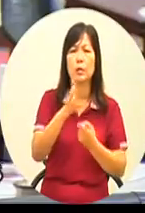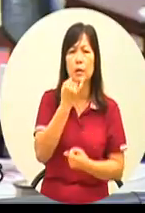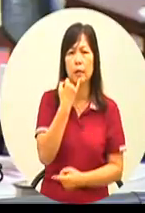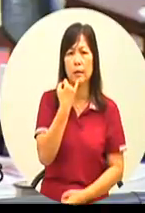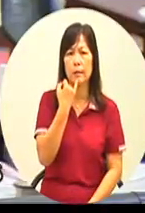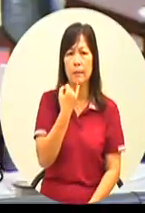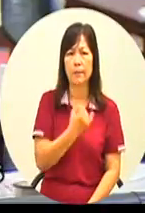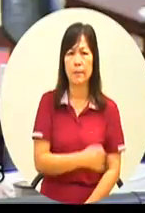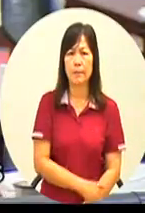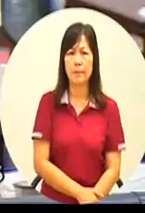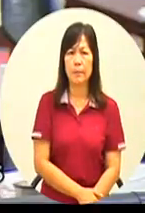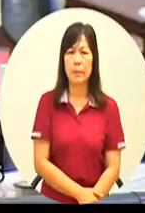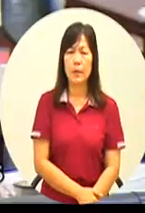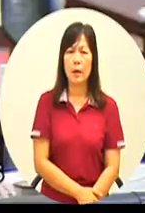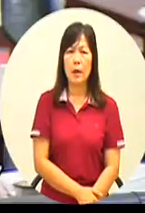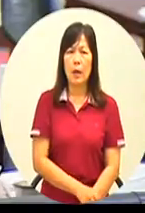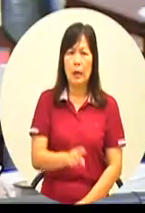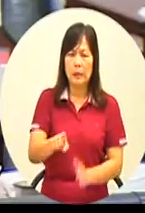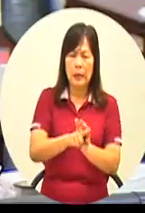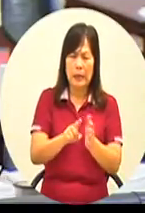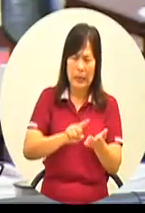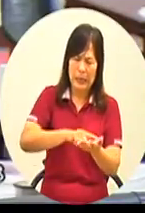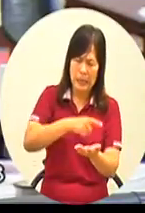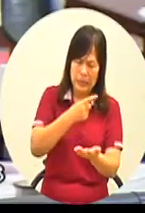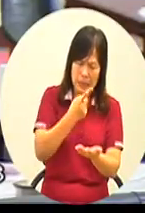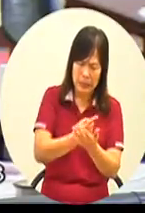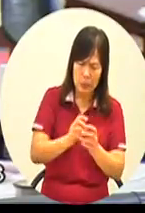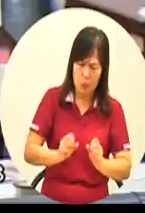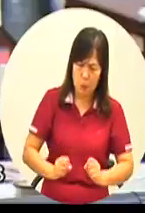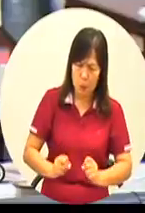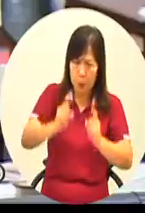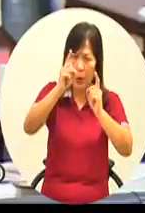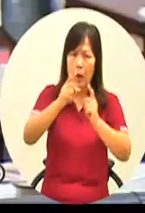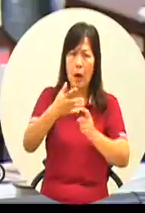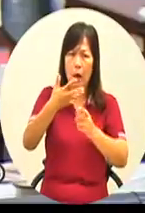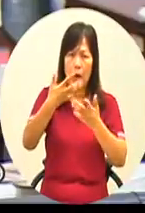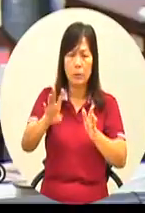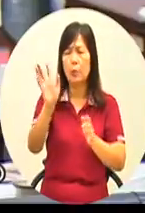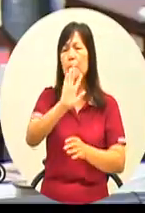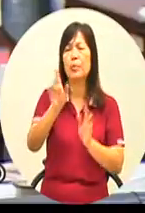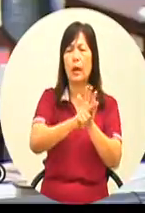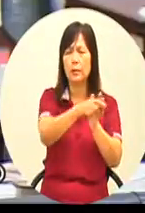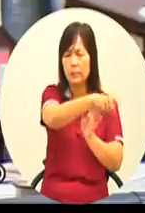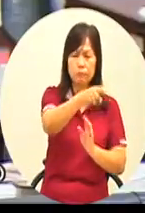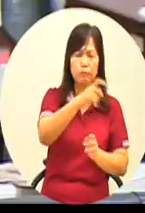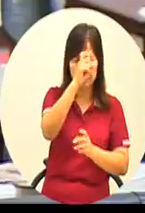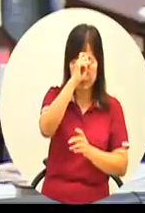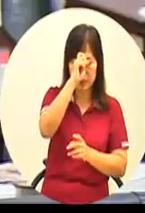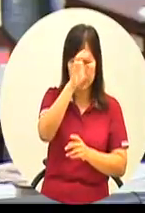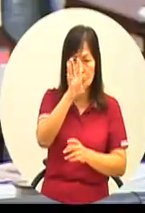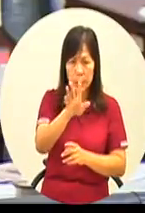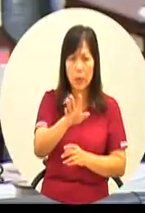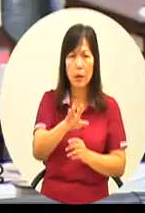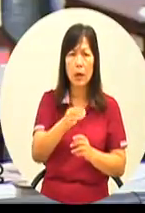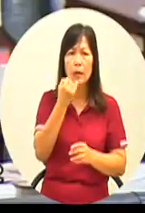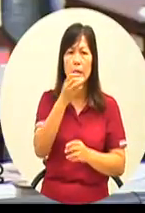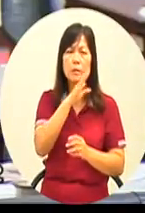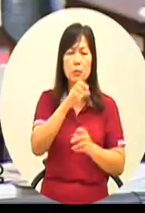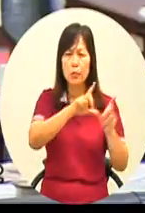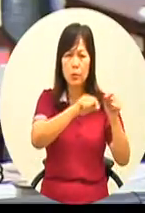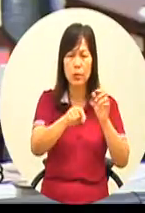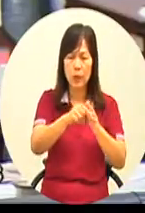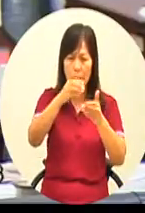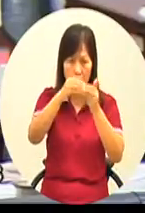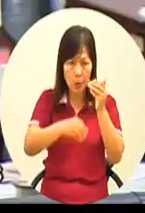然一次不要涨太高，我觉得这是民众一致的希望。但是当我们的涨幅是根据一些规